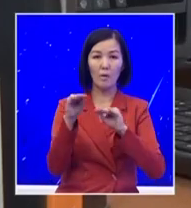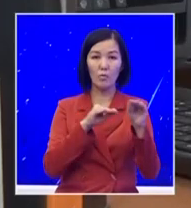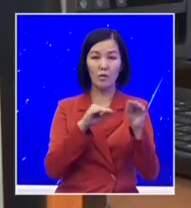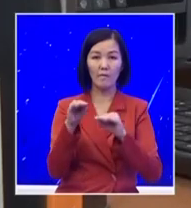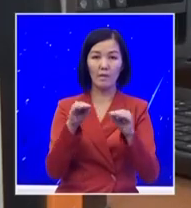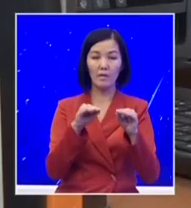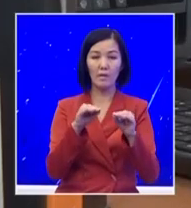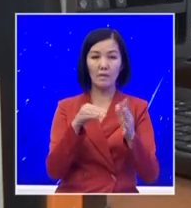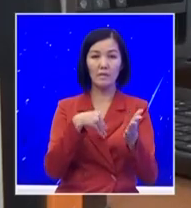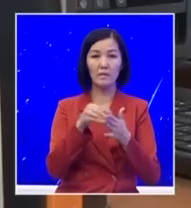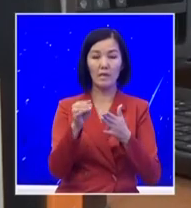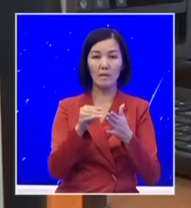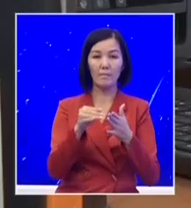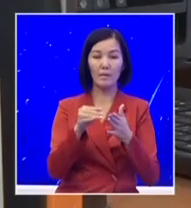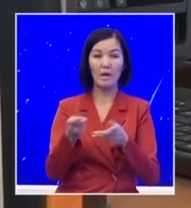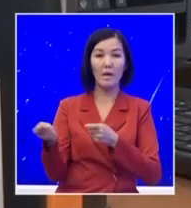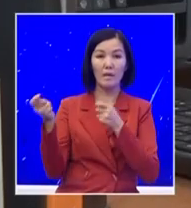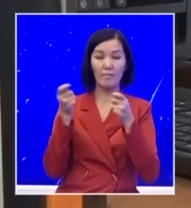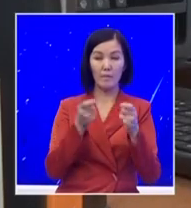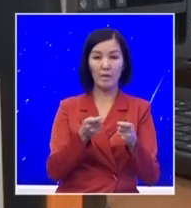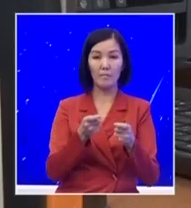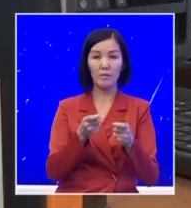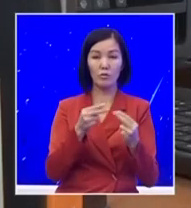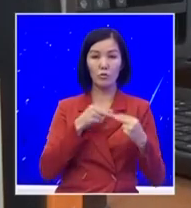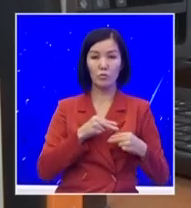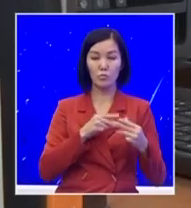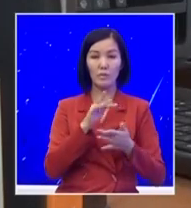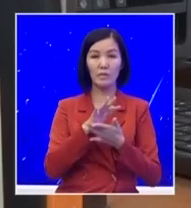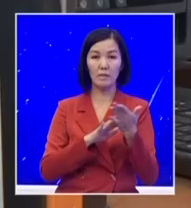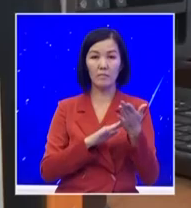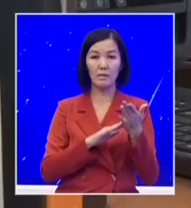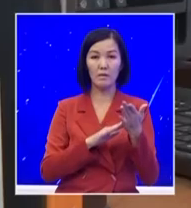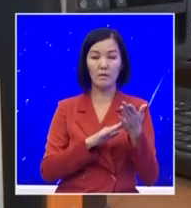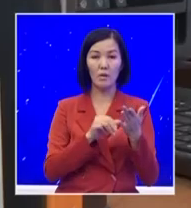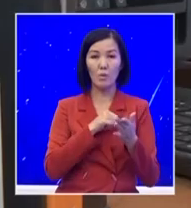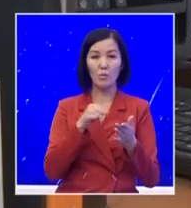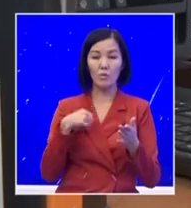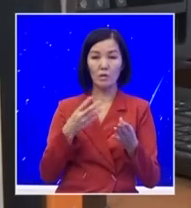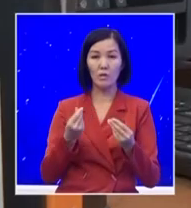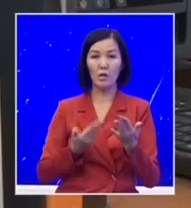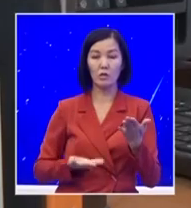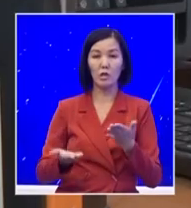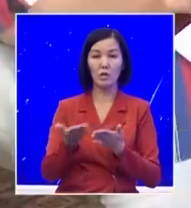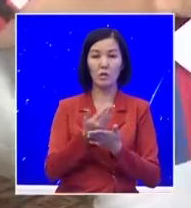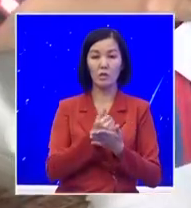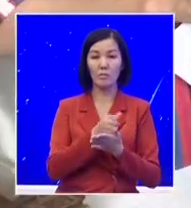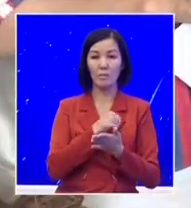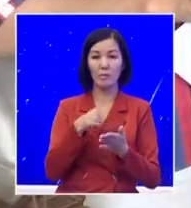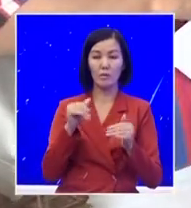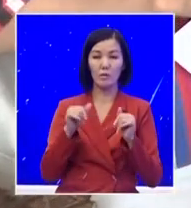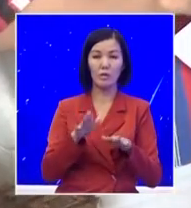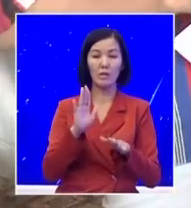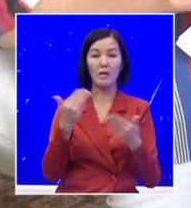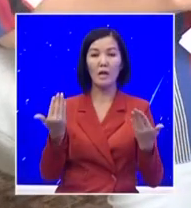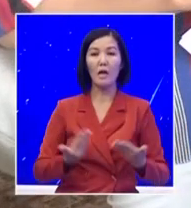оборудование сатып береміз, и олар ары қарай соны жұмыс істеп, өзінің самофинансированиеміз ғой, соған шығуы керек.